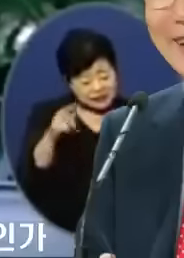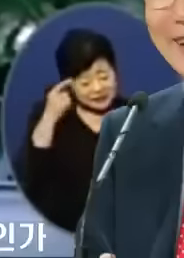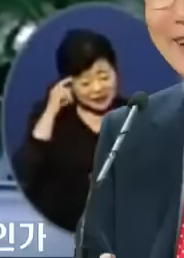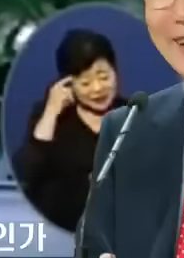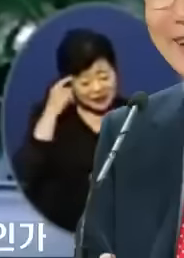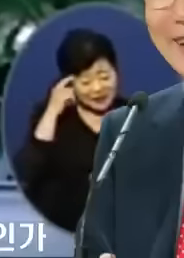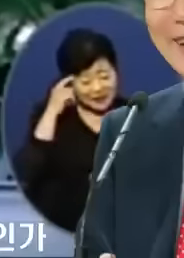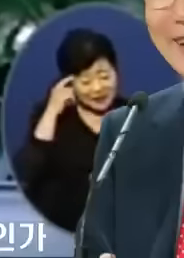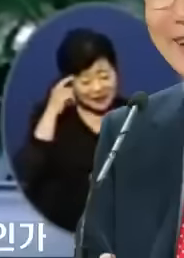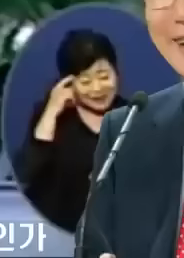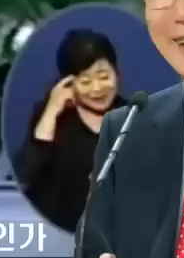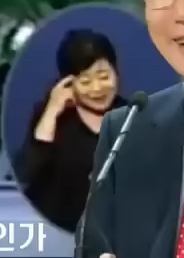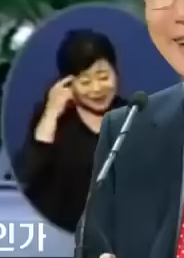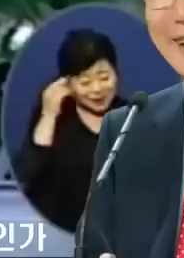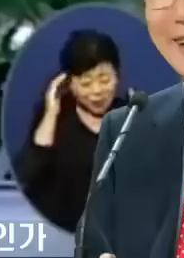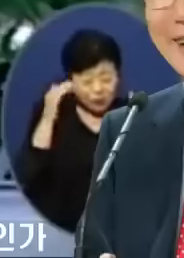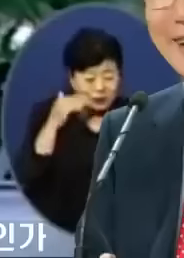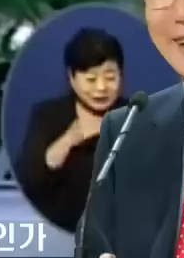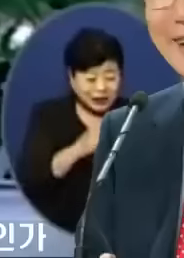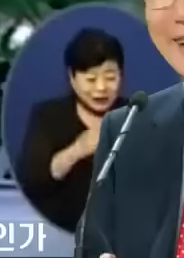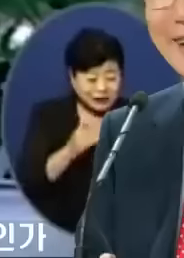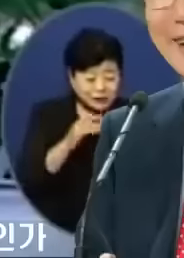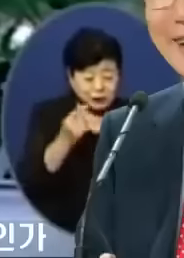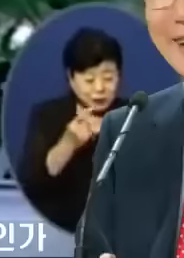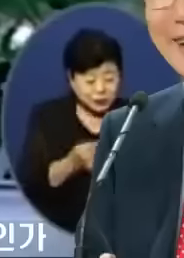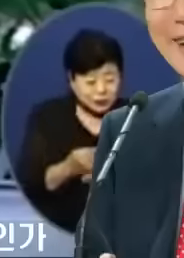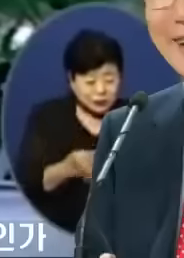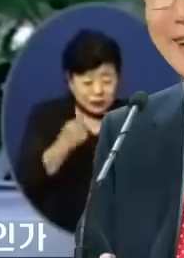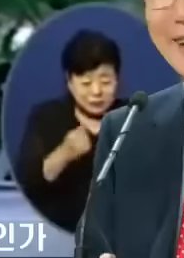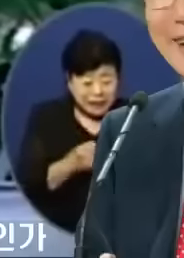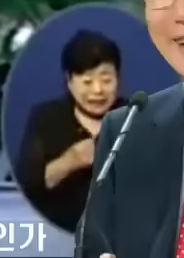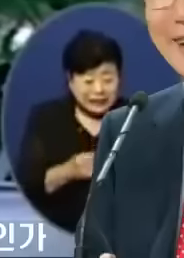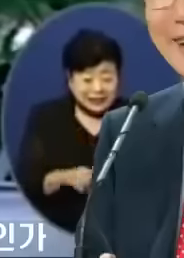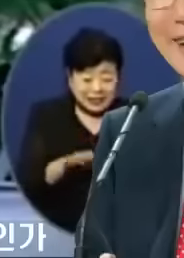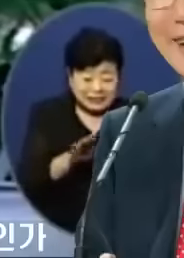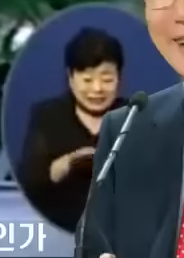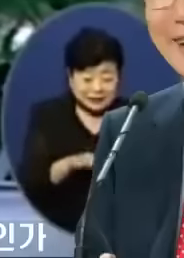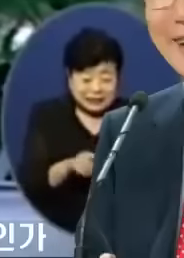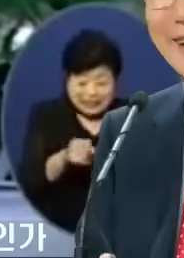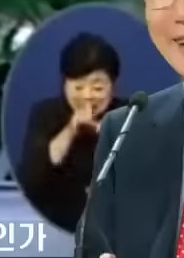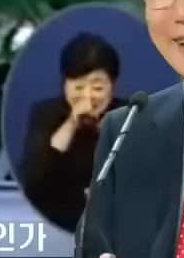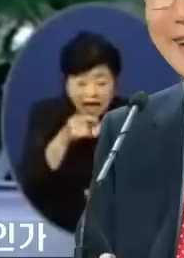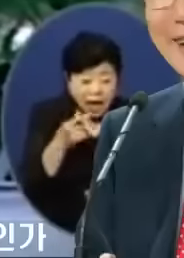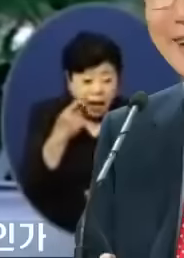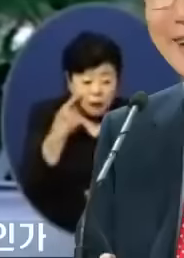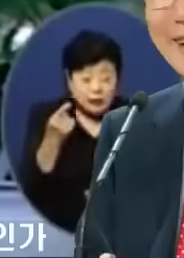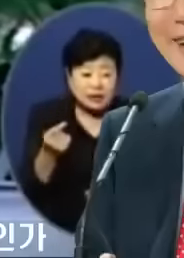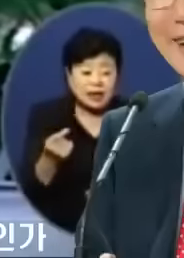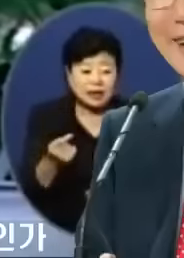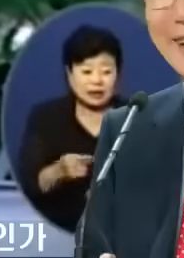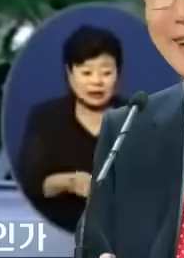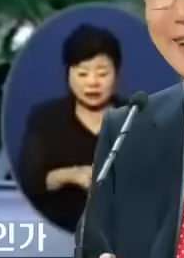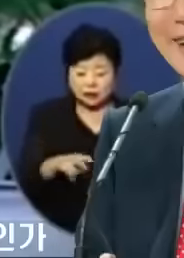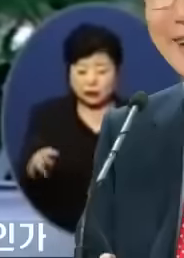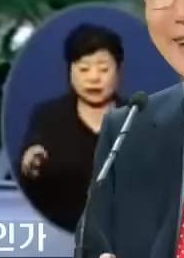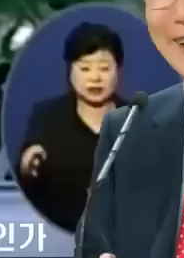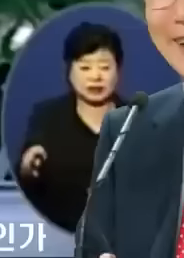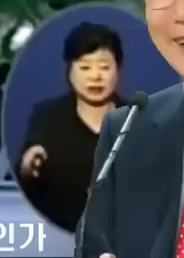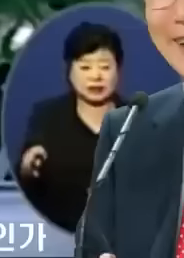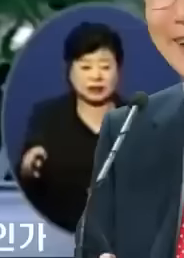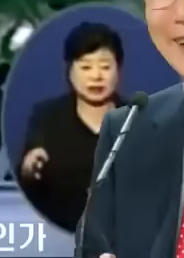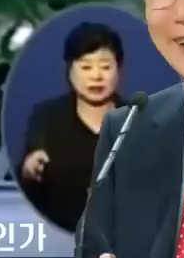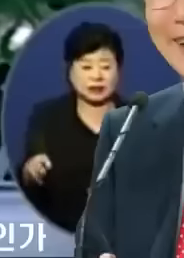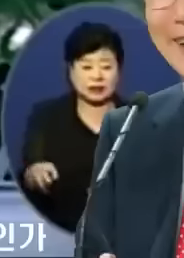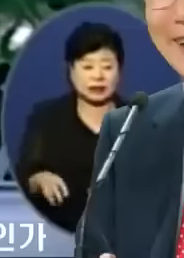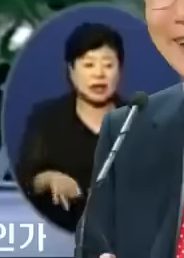보여요. 학교 수업을 마치고 집에 돌아오면서 빨리 끼어서 그 논뜰에 가서 그 잠자리를 보니까 아 이런